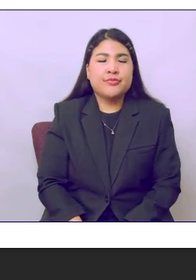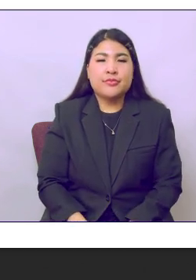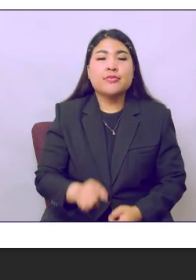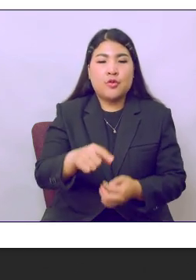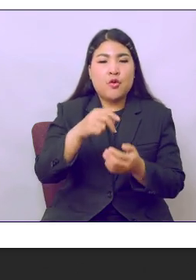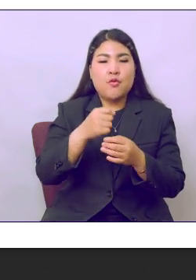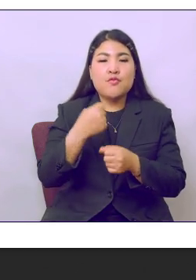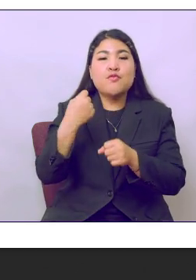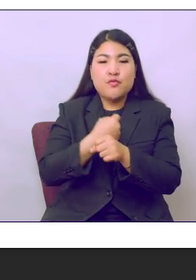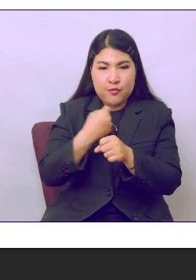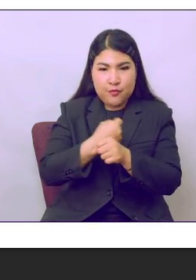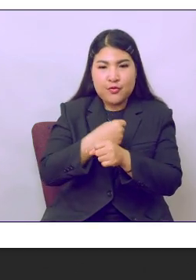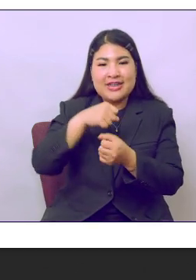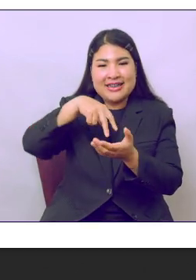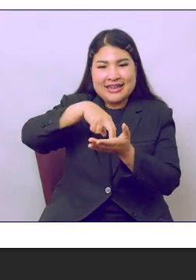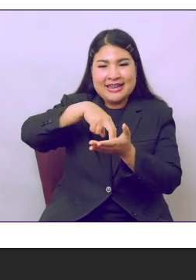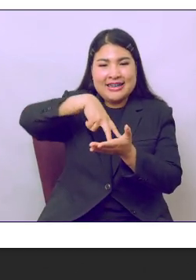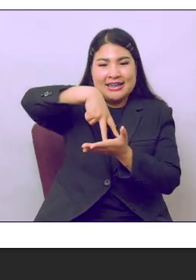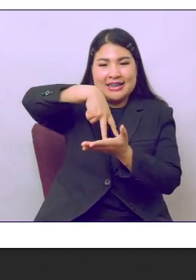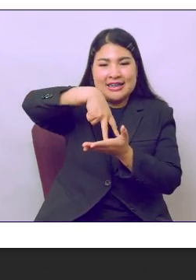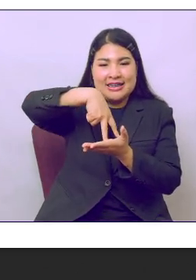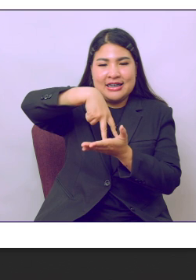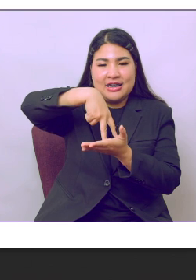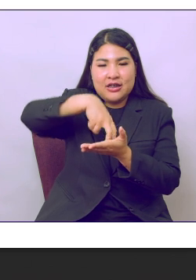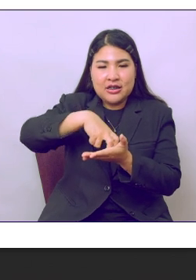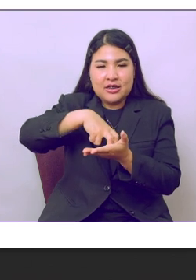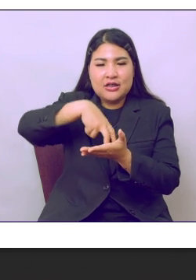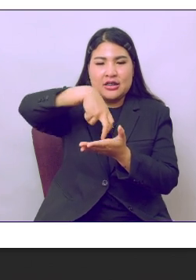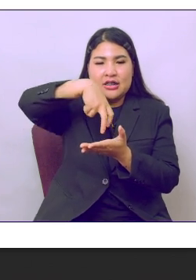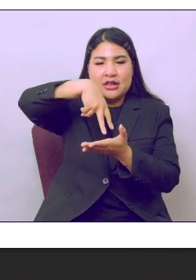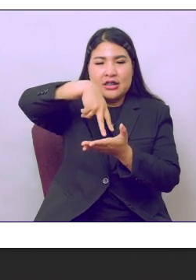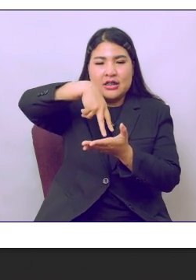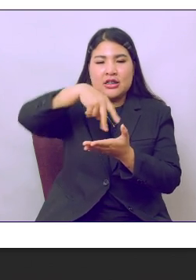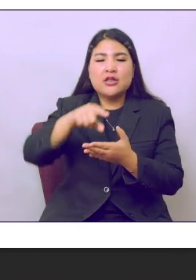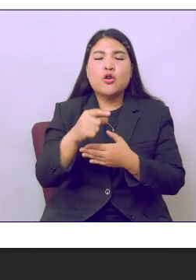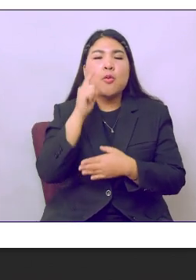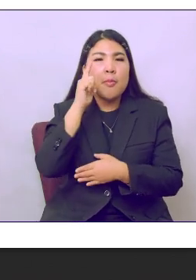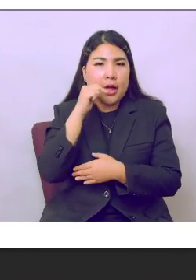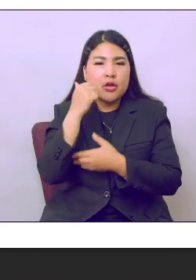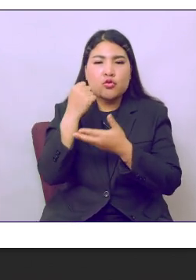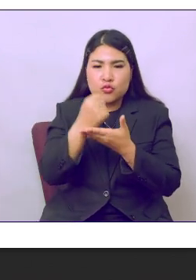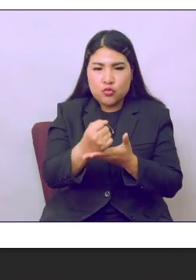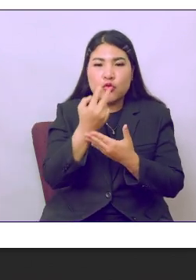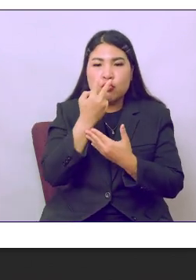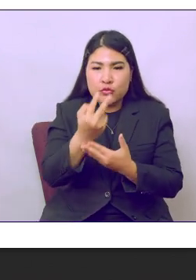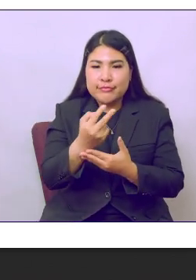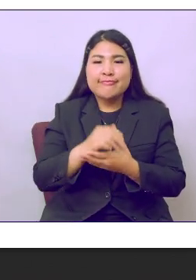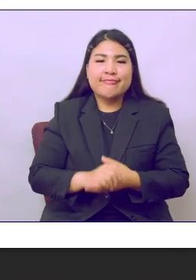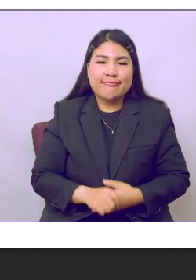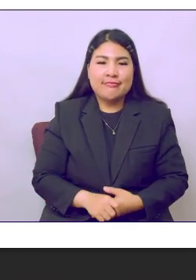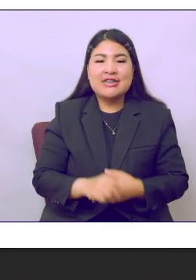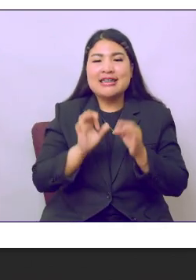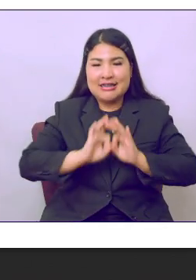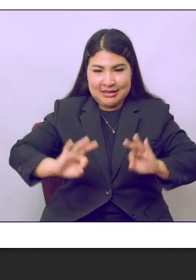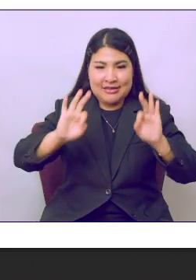ขึ้นและยืนลงแต่ว่าอันนี้เราต้องช่วยกันประคองนะคุณแม่หรือคุณครูต้องต้องช่วยกันดูนิดนึงนะครับก็หายใจเข้าพาขึ้นหายใจออกลงต